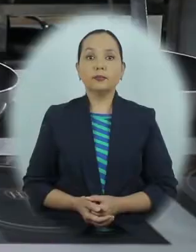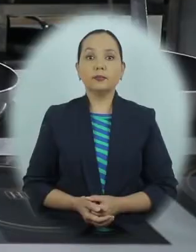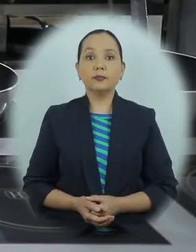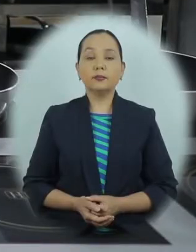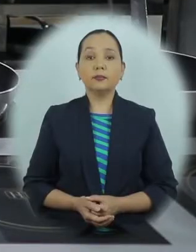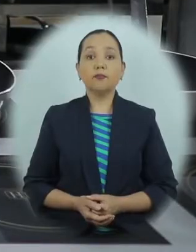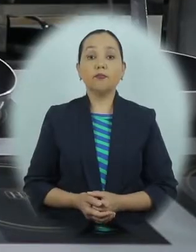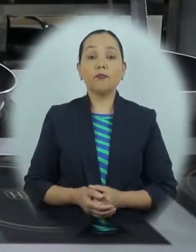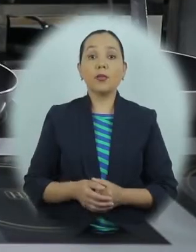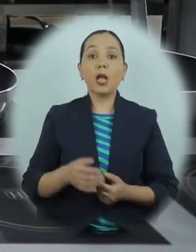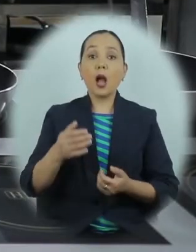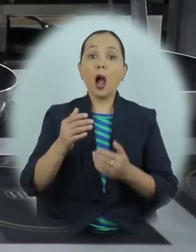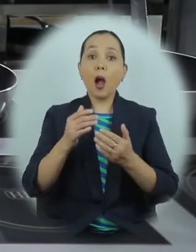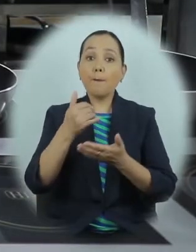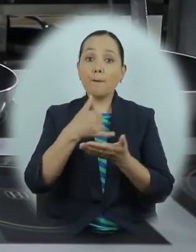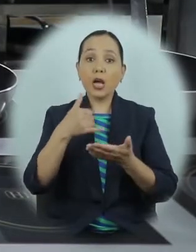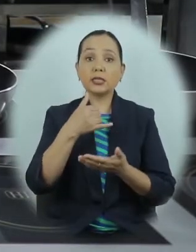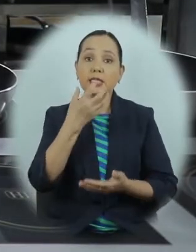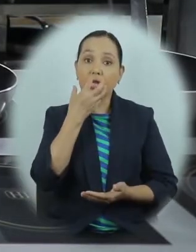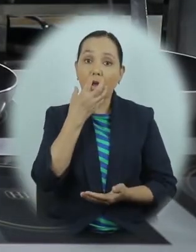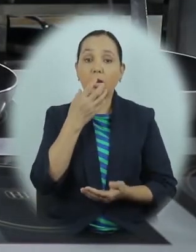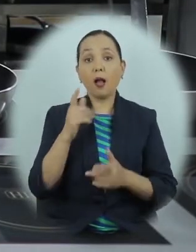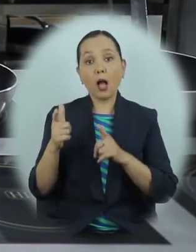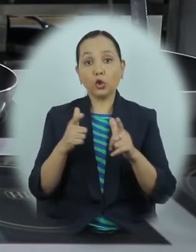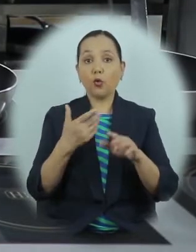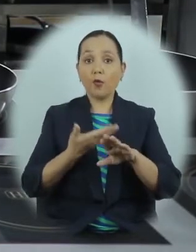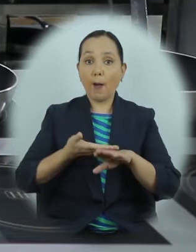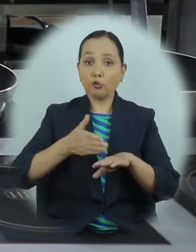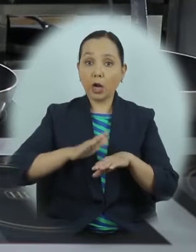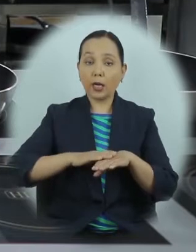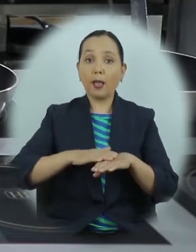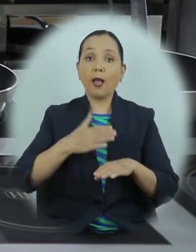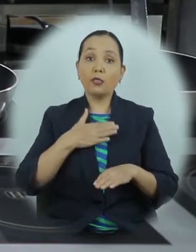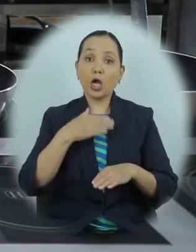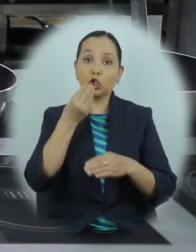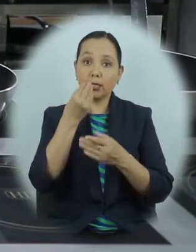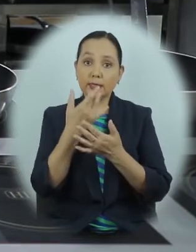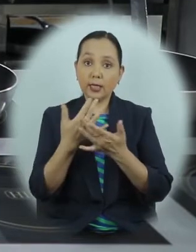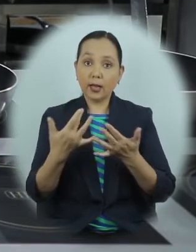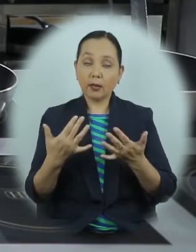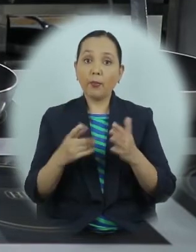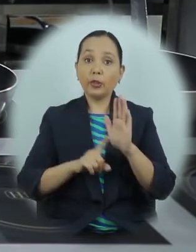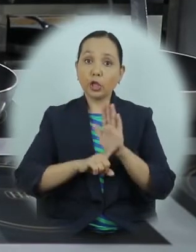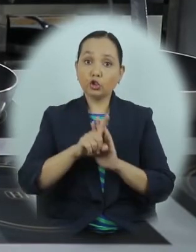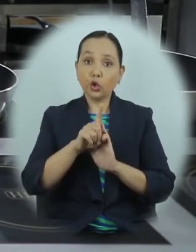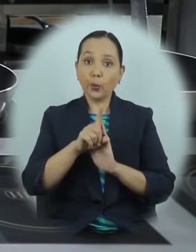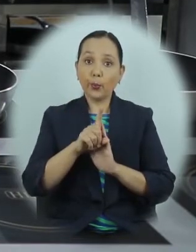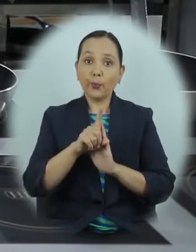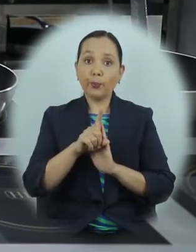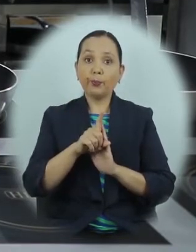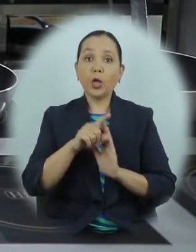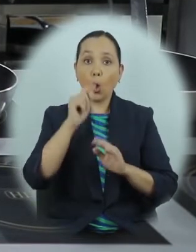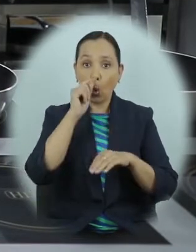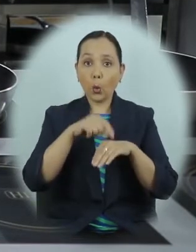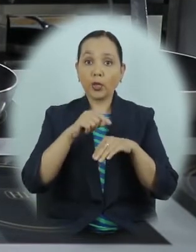масло практически за грелась и готова к обжарке наших ингредиентов начнем с